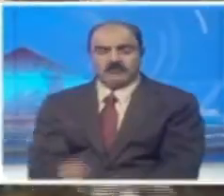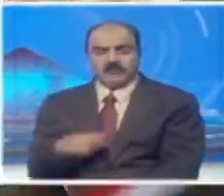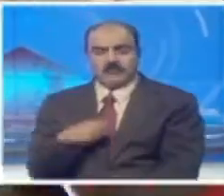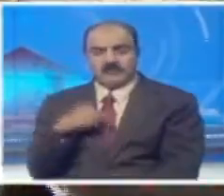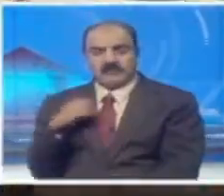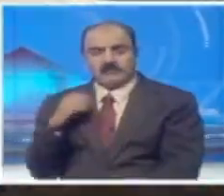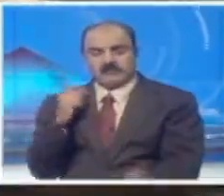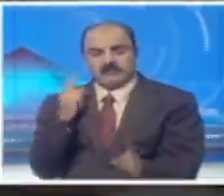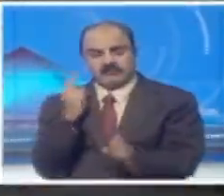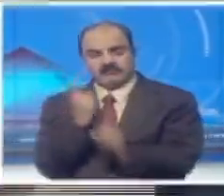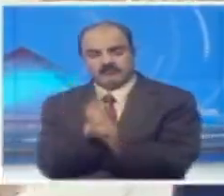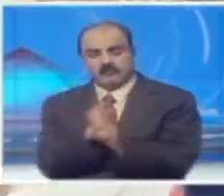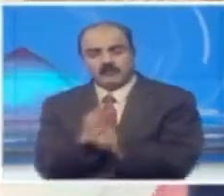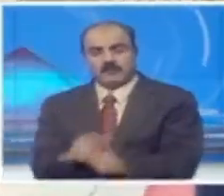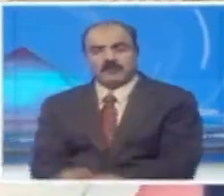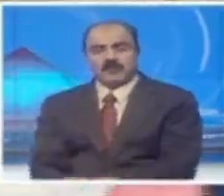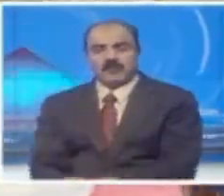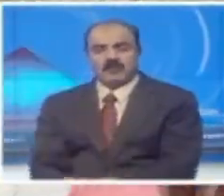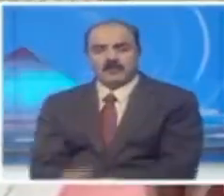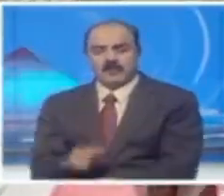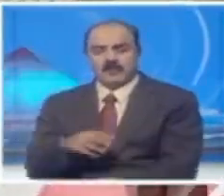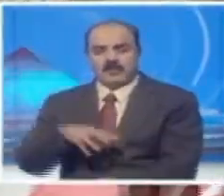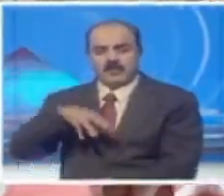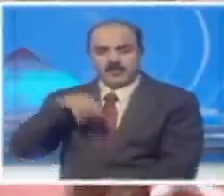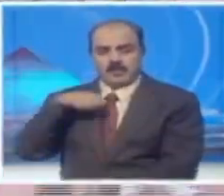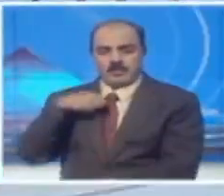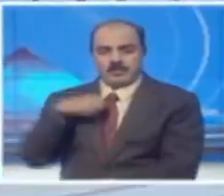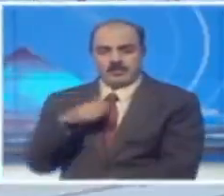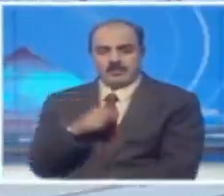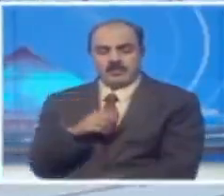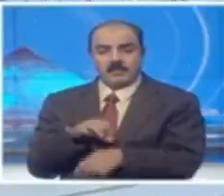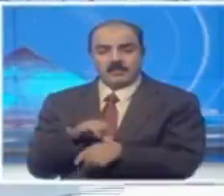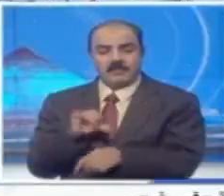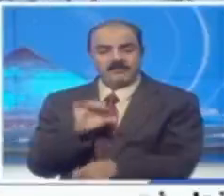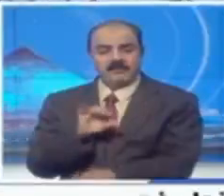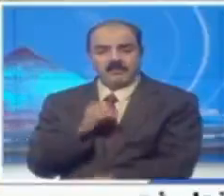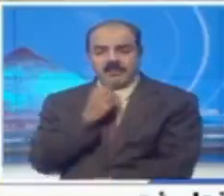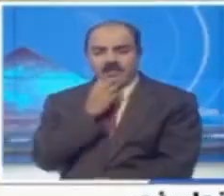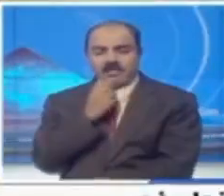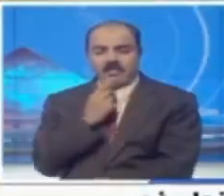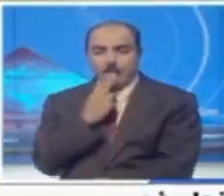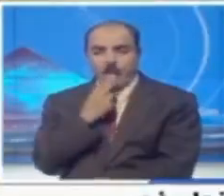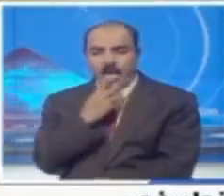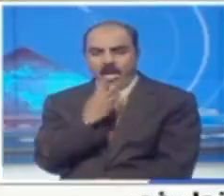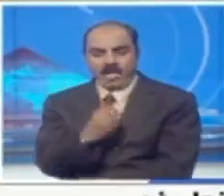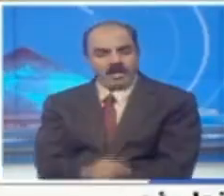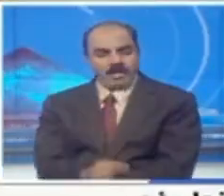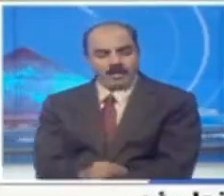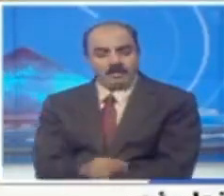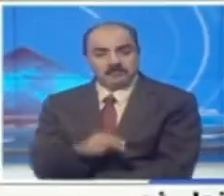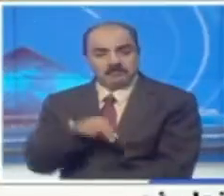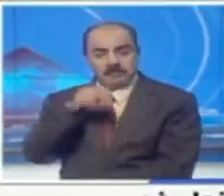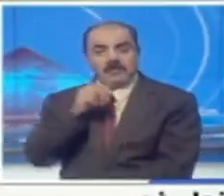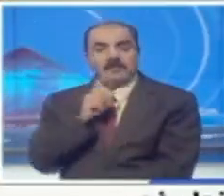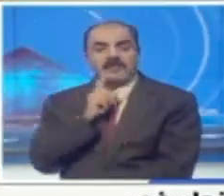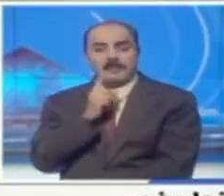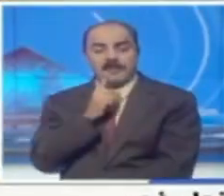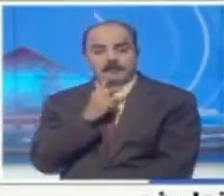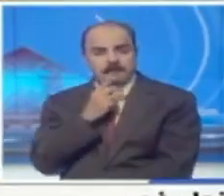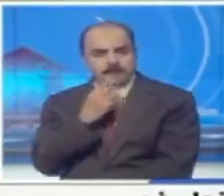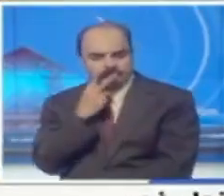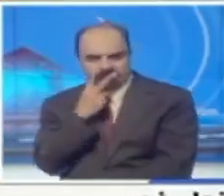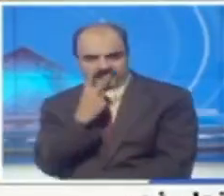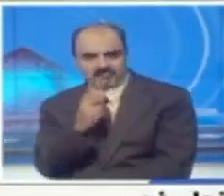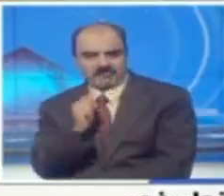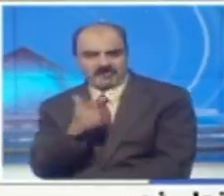التقى السيد الرئيس عبد الفتاح السيسي في الديوان الأميري بالعاصمة القطرية الدوحة سمو الأمير تميم بن حمد